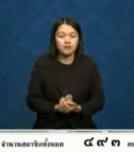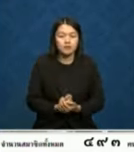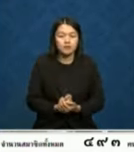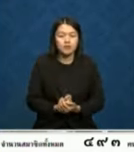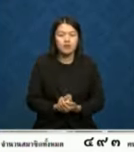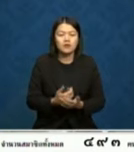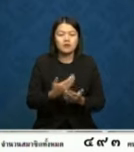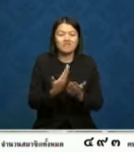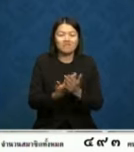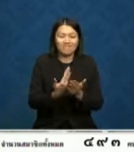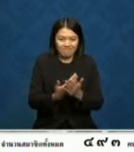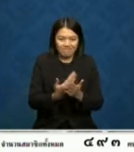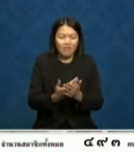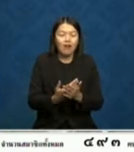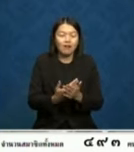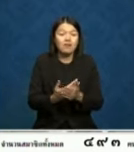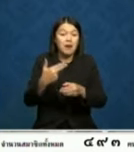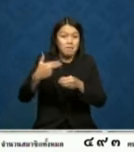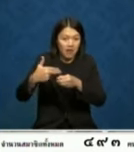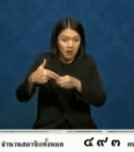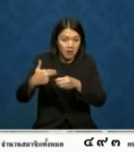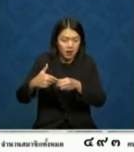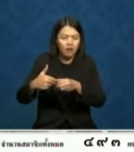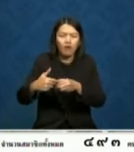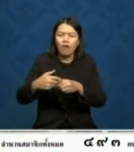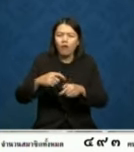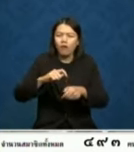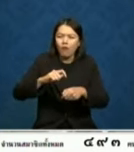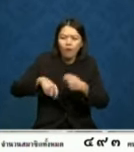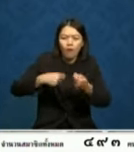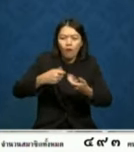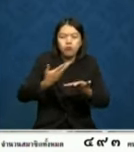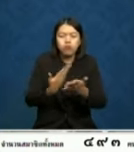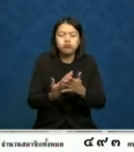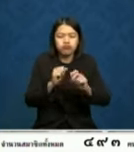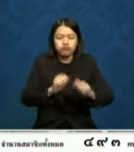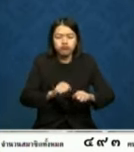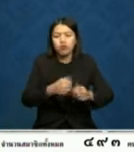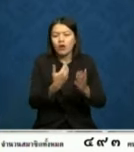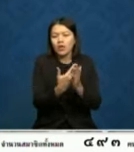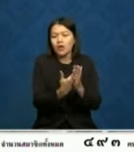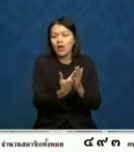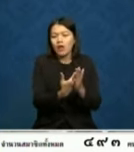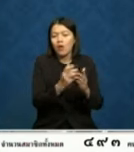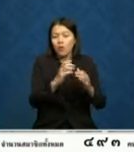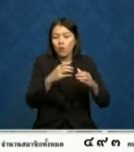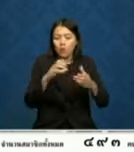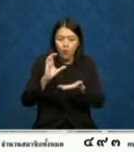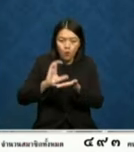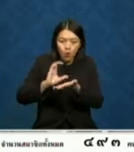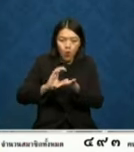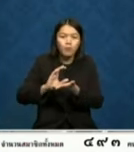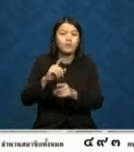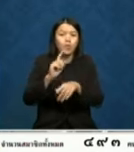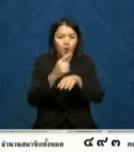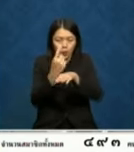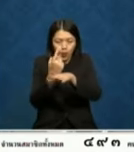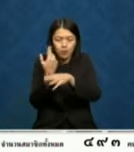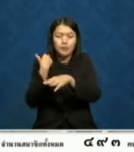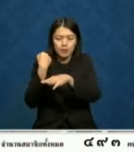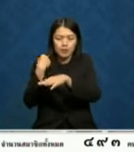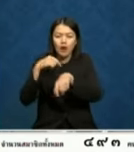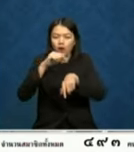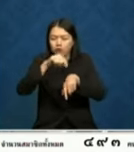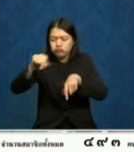ค่าเชื้อเพลิงเรามีค่าเชื้อเพลิงเยอะแยะมากมายเรามีการอนุมัติวงเงินงบประมาณในการซื้อฮลิคอปเตอร์ในหลายหน่วย